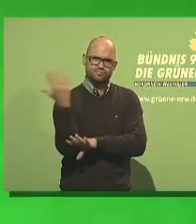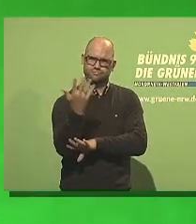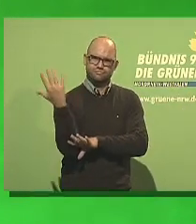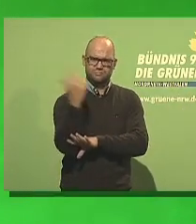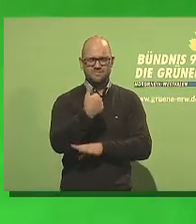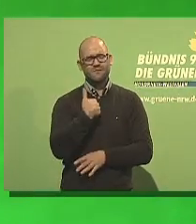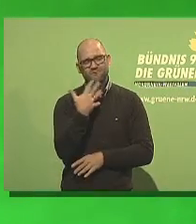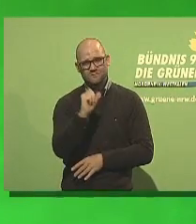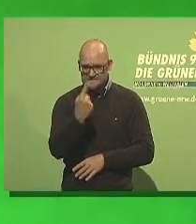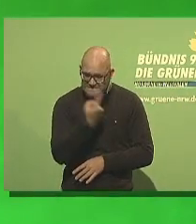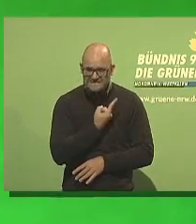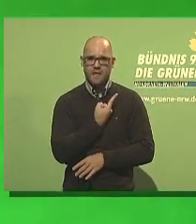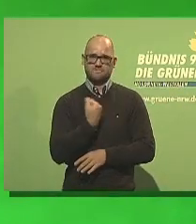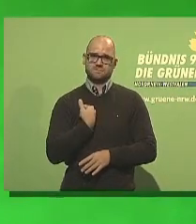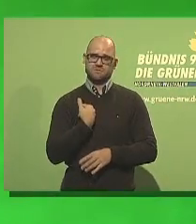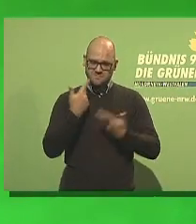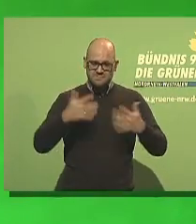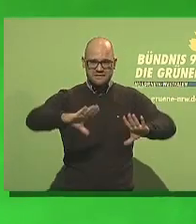zu können.